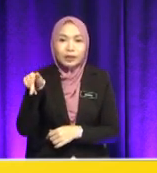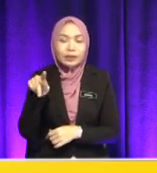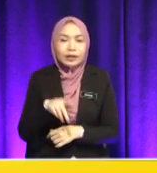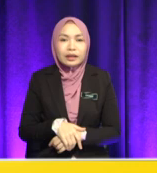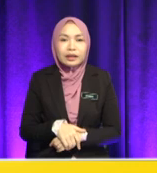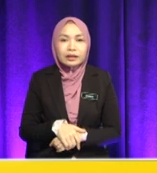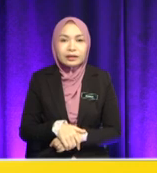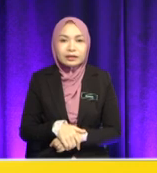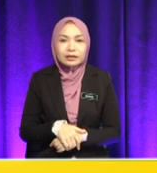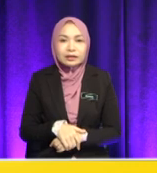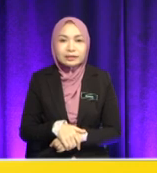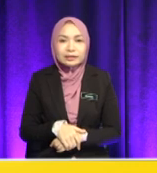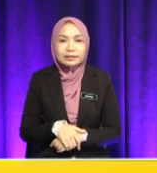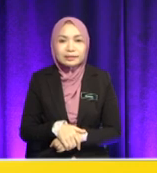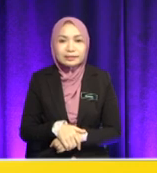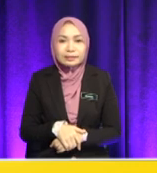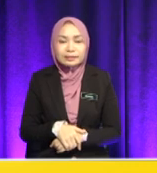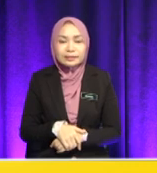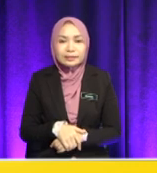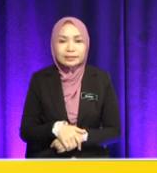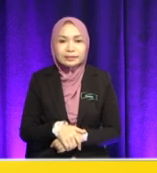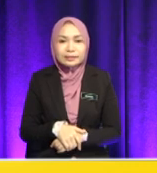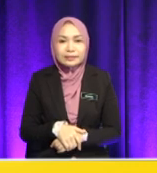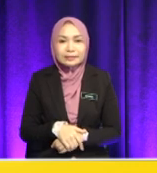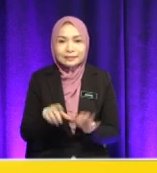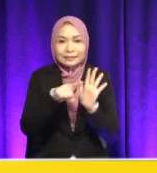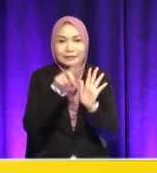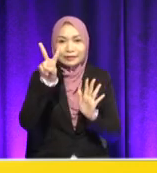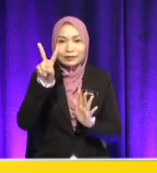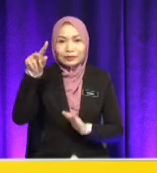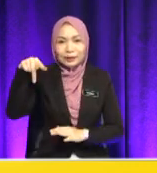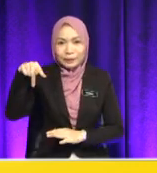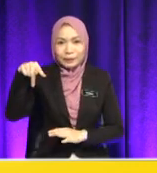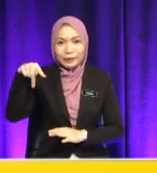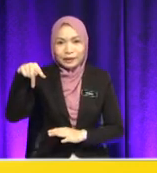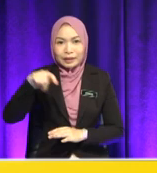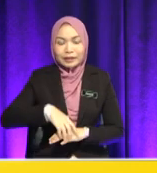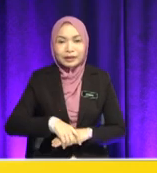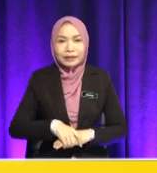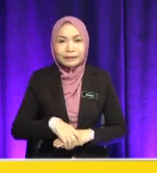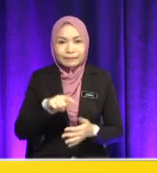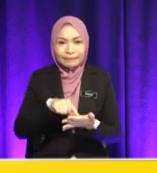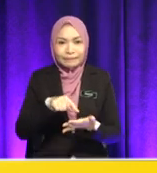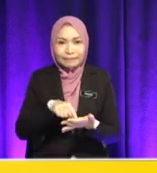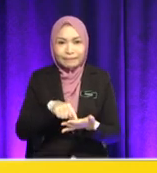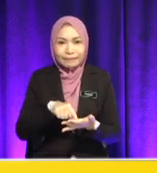kemudian yang bawahnya Oke boleh tapi